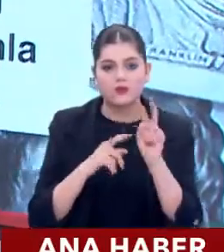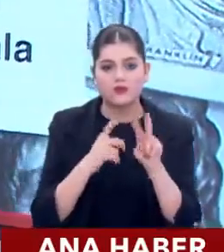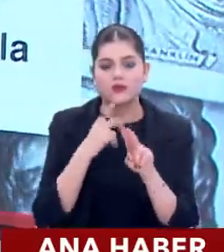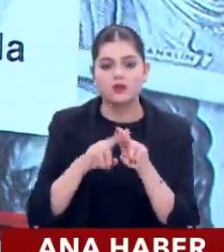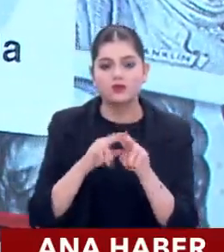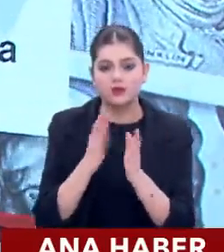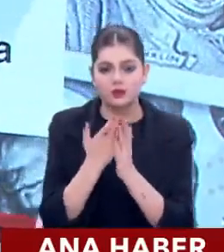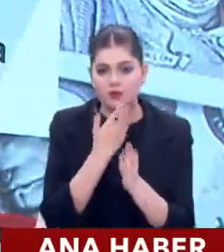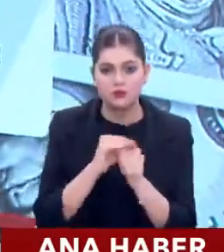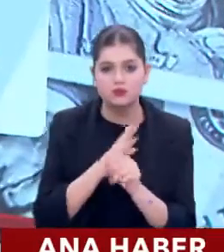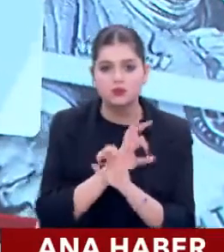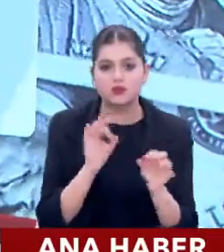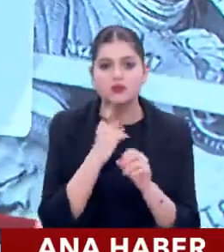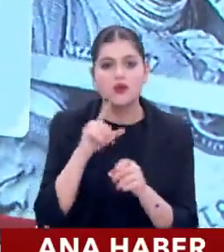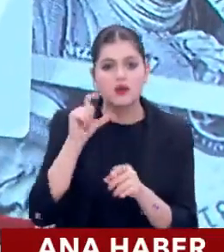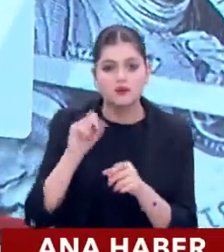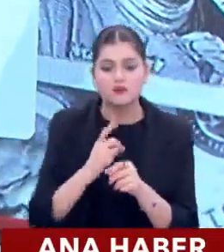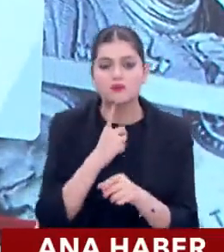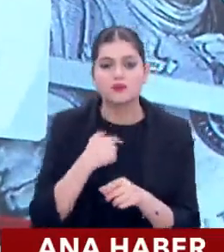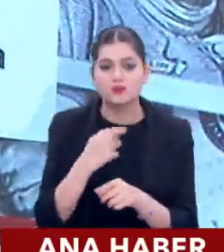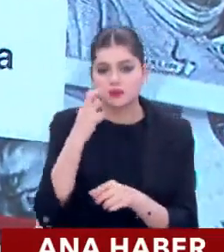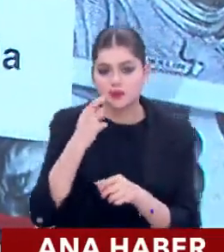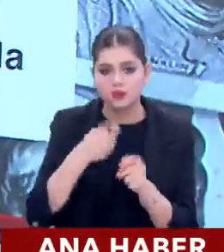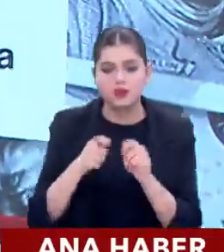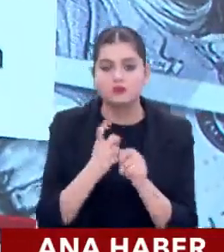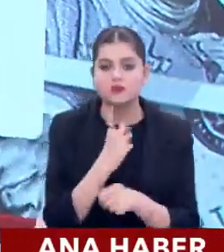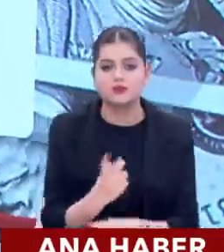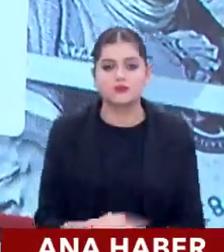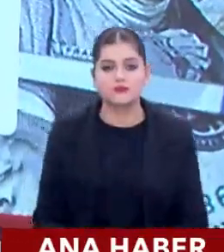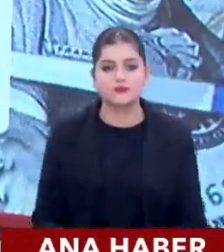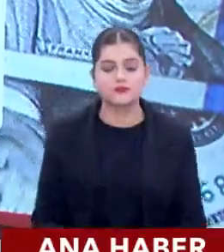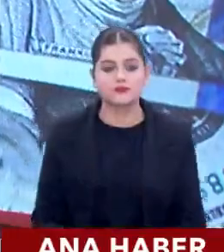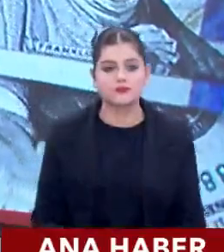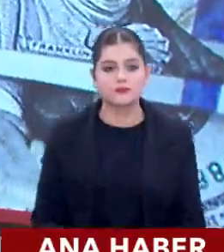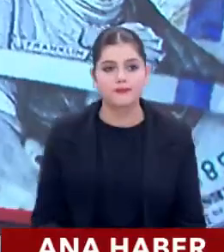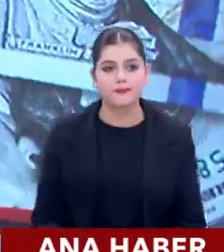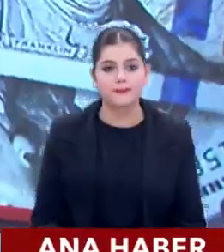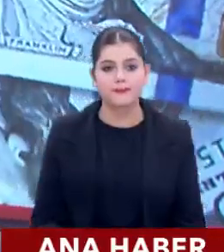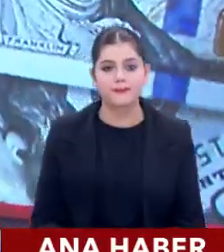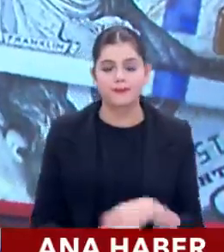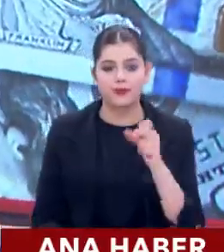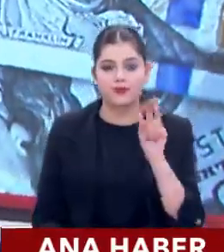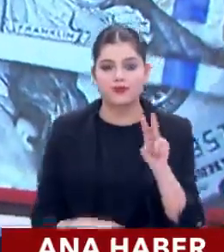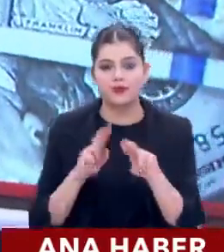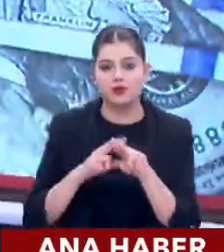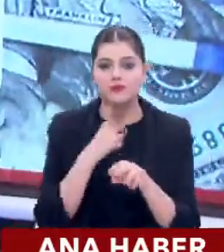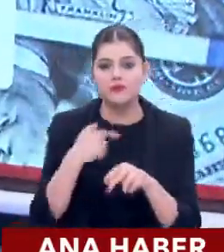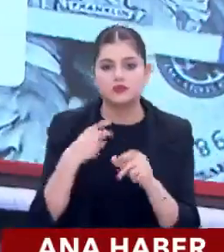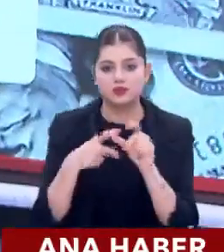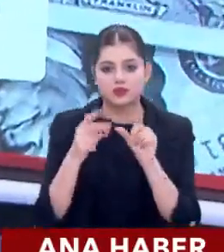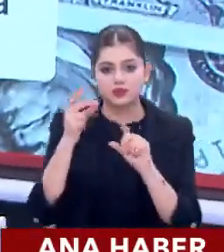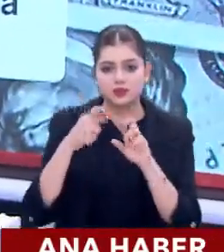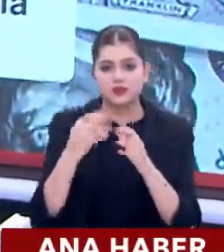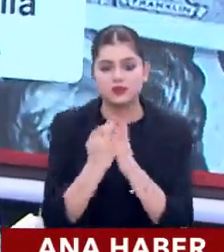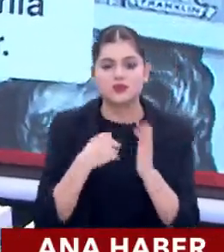Gencebay'ın kitaplarını ok amış Adamlar bizi efendime söyleyeyim cahillikle itham ediyor diye Orhan Veli kanıklar benim şiirle çok